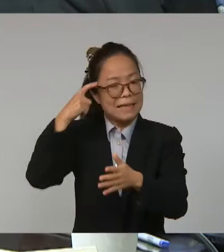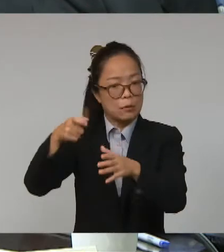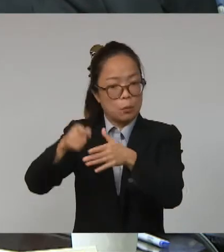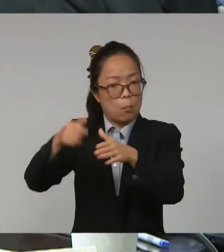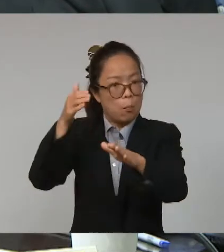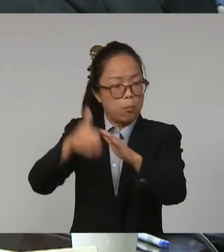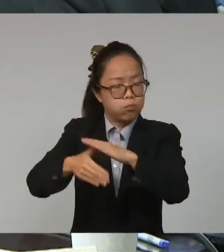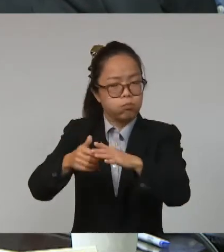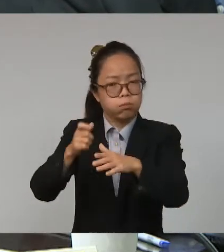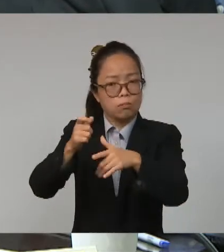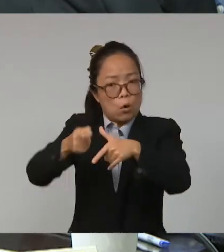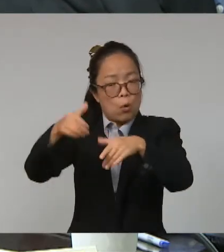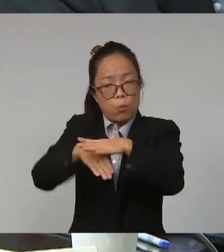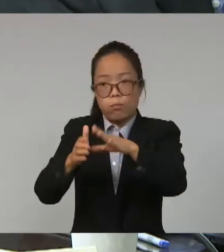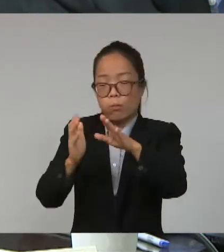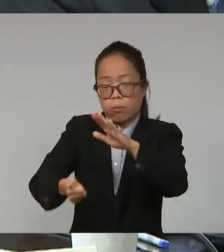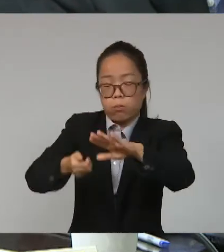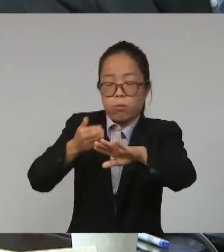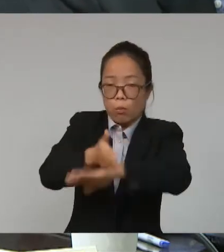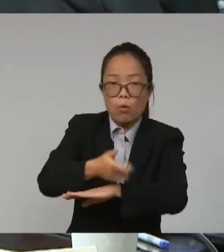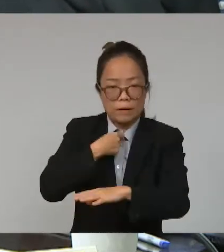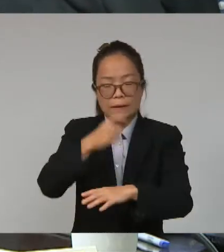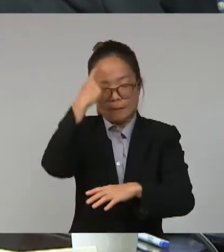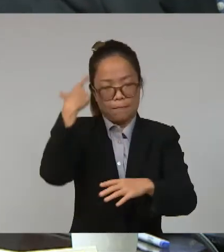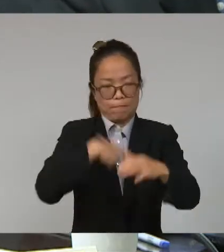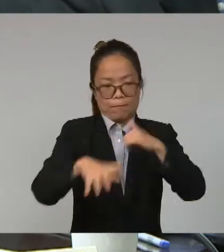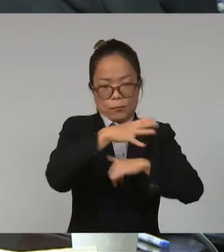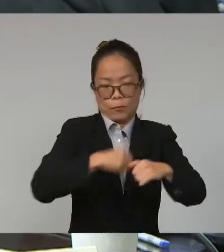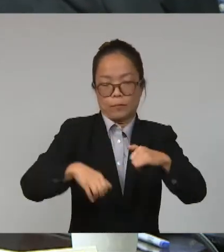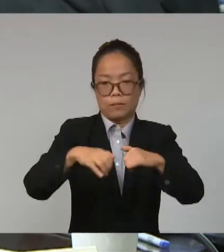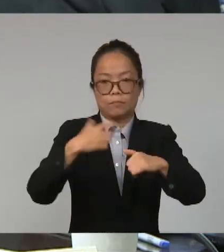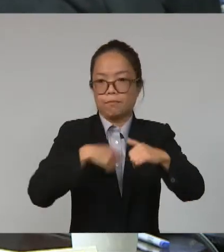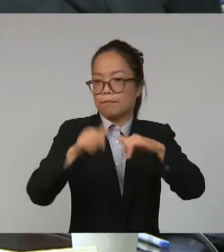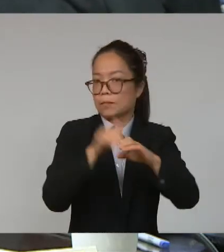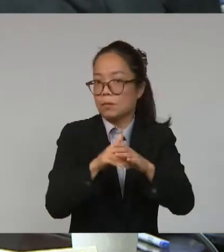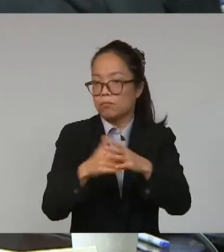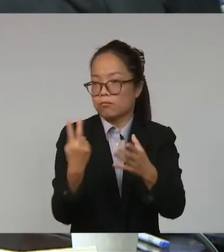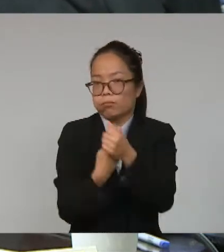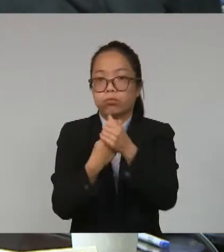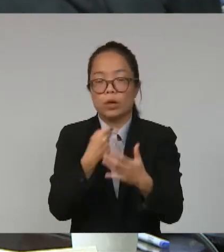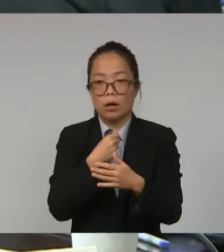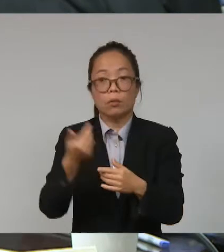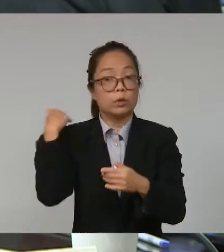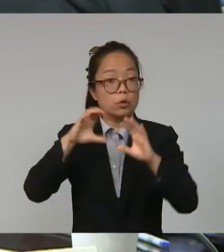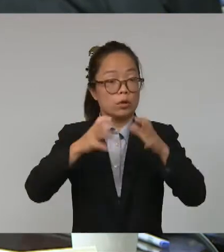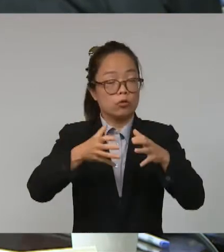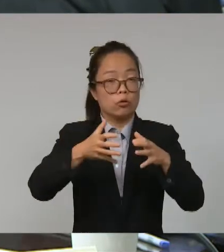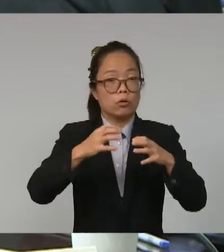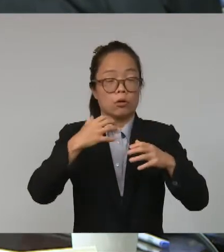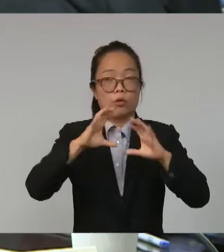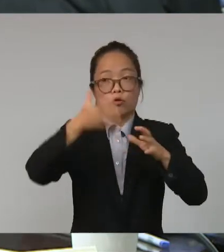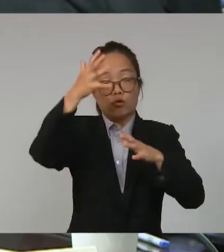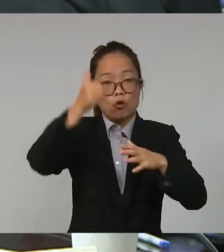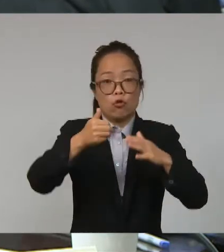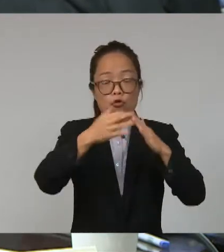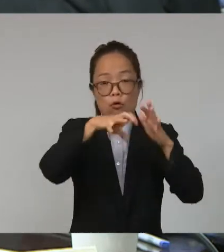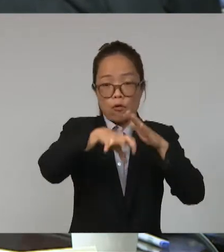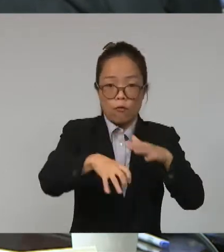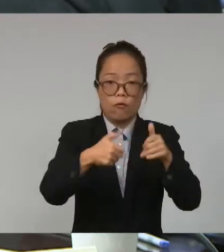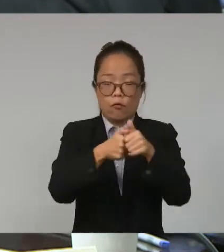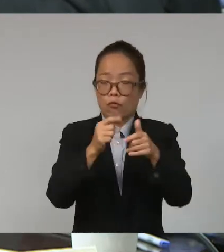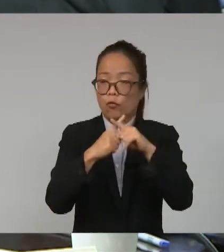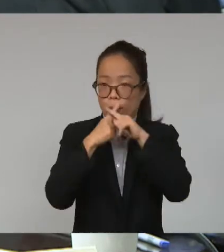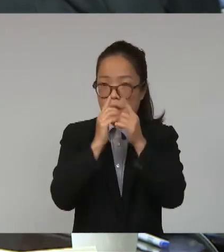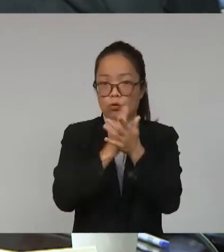须一定要要求绑大选，包括当时的总统府副秘书长吴钊燮、总统